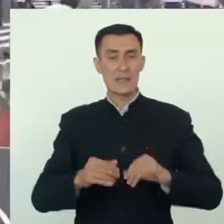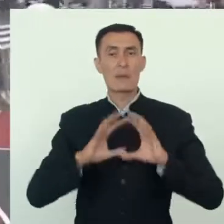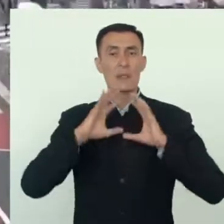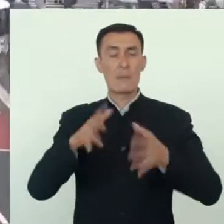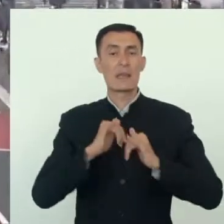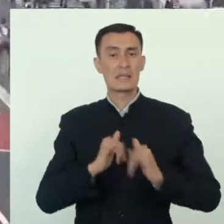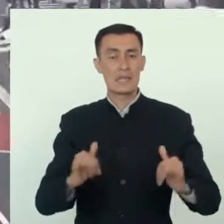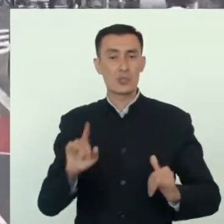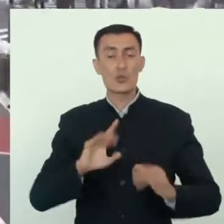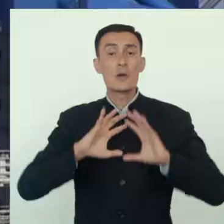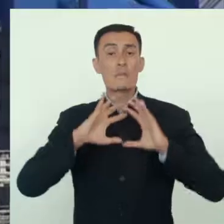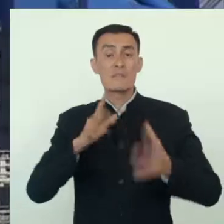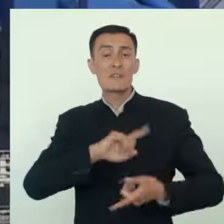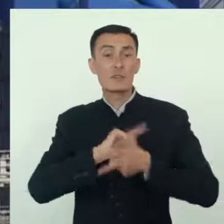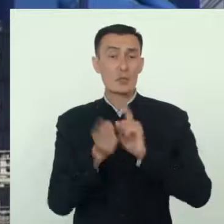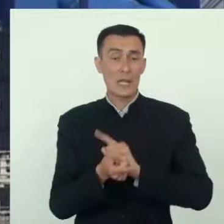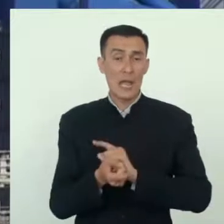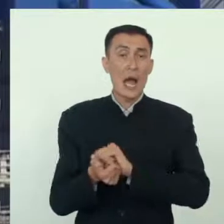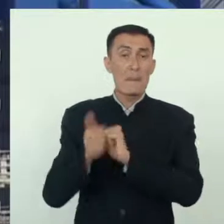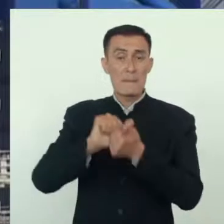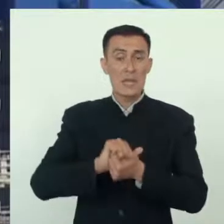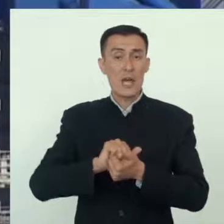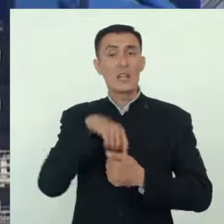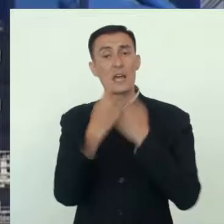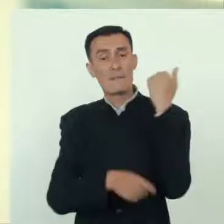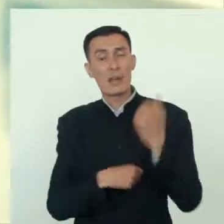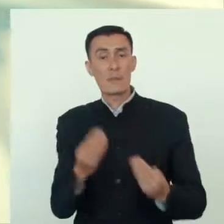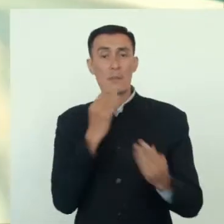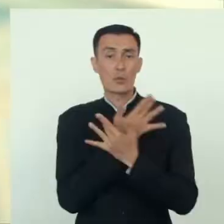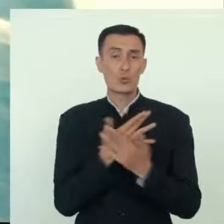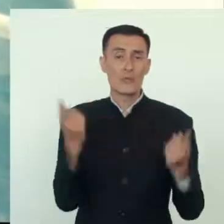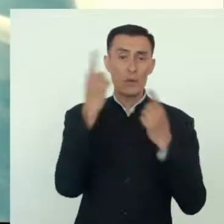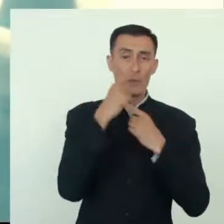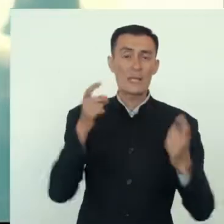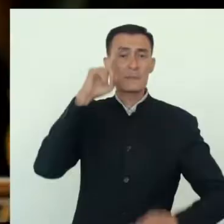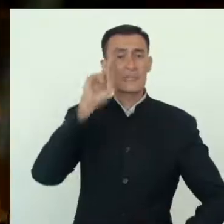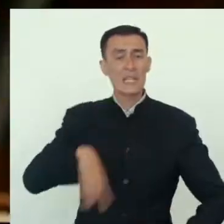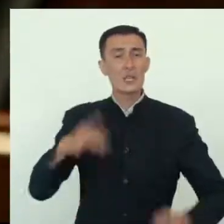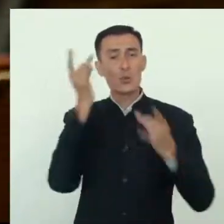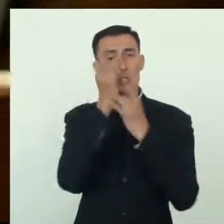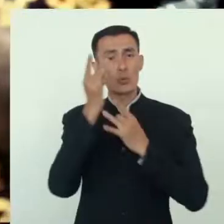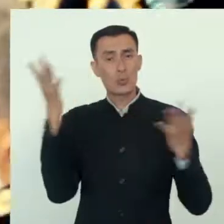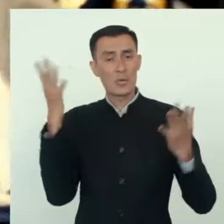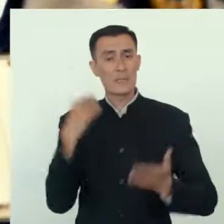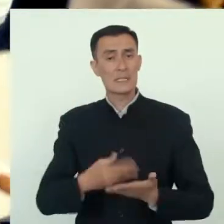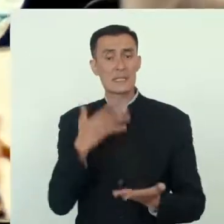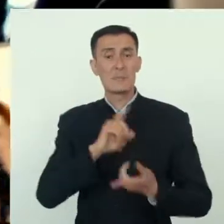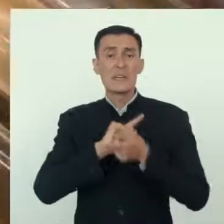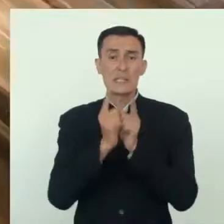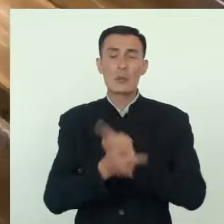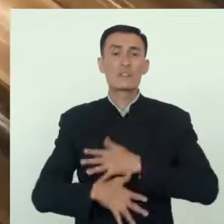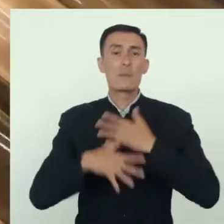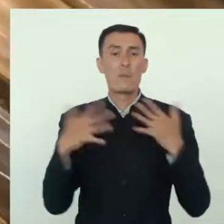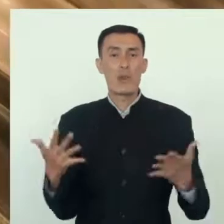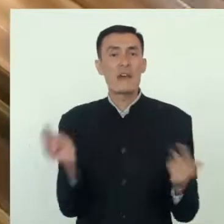глобализации является то, что мир в результате обмена товарами и продуктами, информацией, знаниями и культурными ценностями